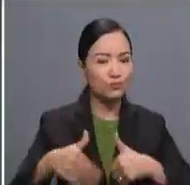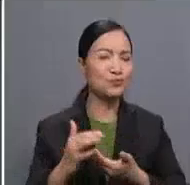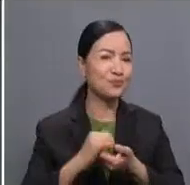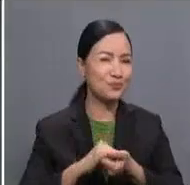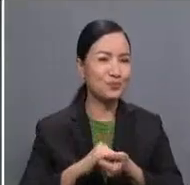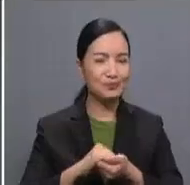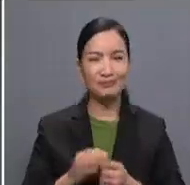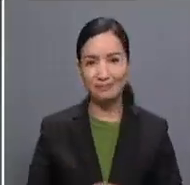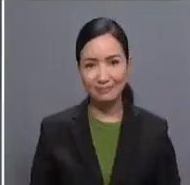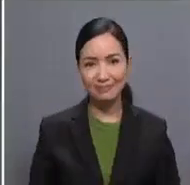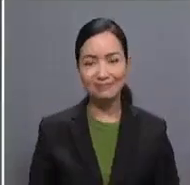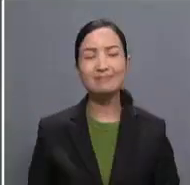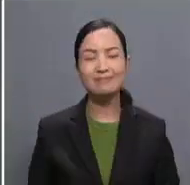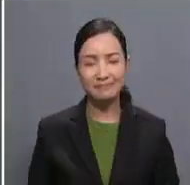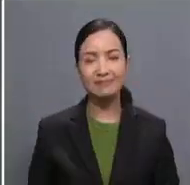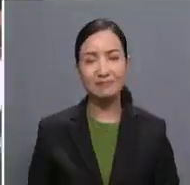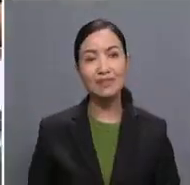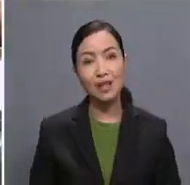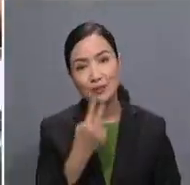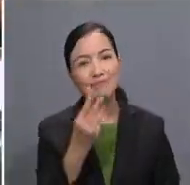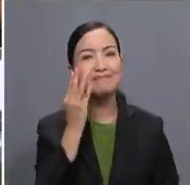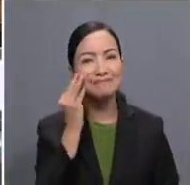พื้นที่ด้วยนะคะ ยิ้มได้เราดูภาพข่าวไปเรายังยิ้มเลยนะเดี๋ยวพักกันสักครู่นึงก่อนนะครับ